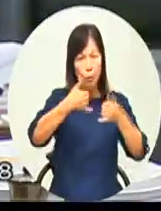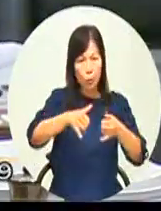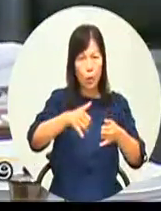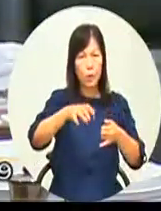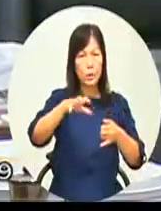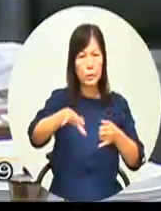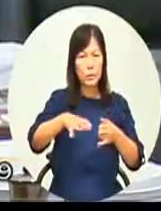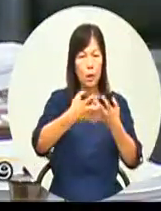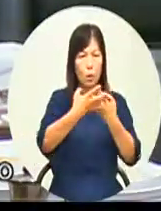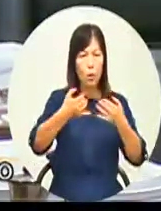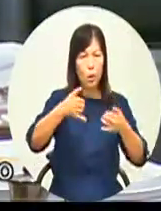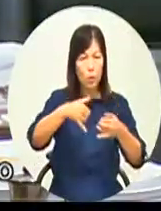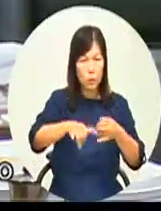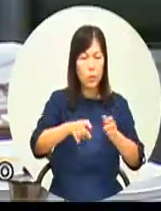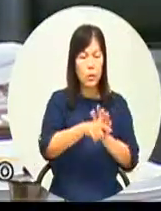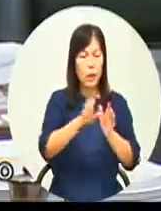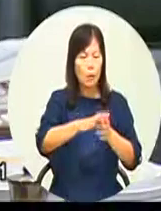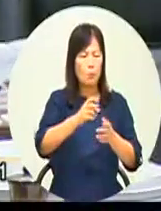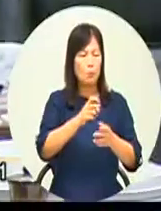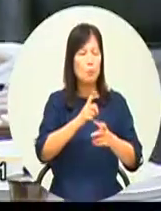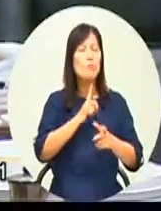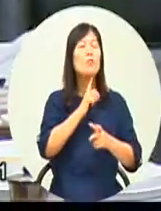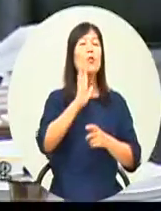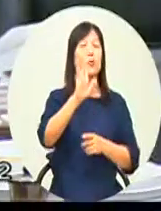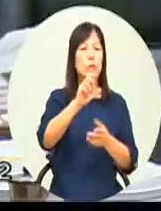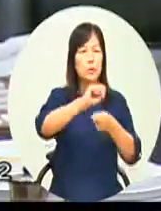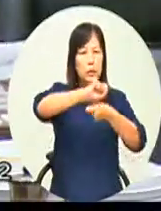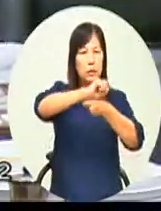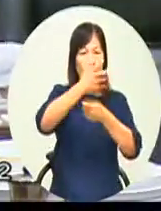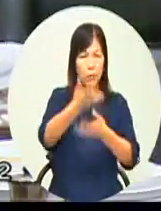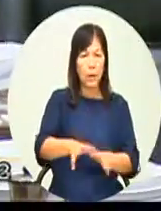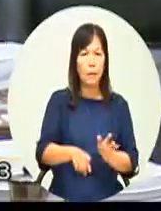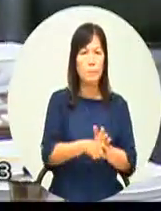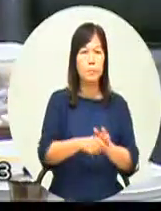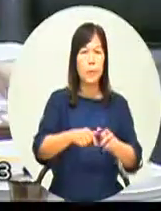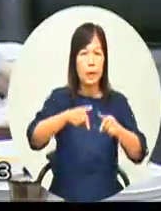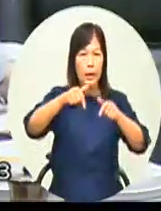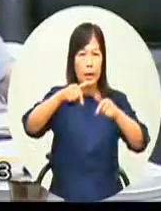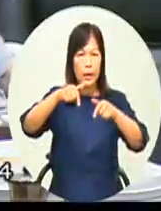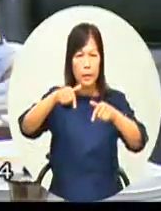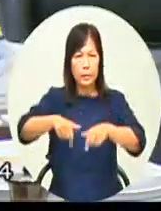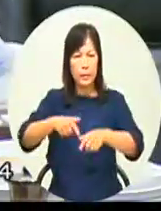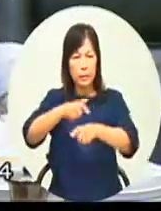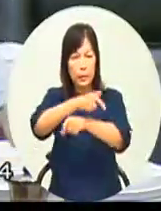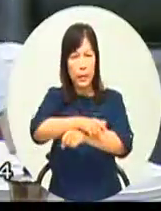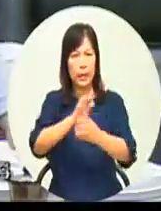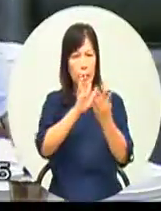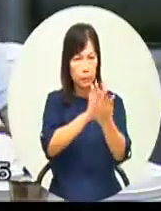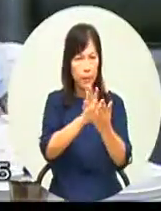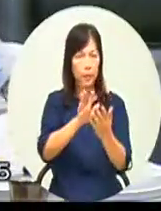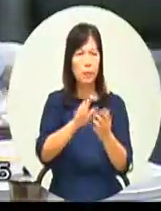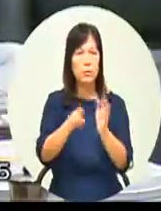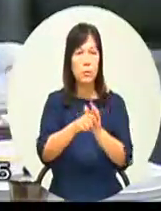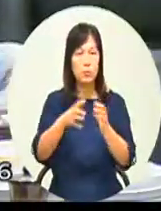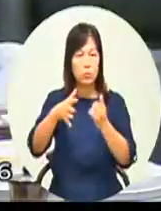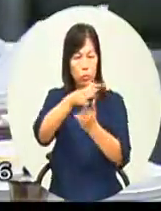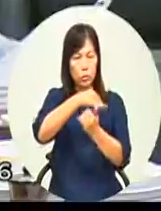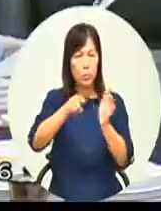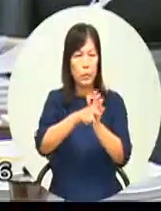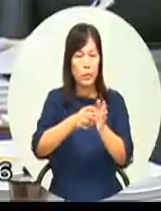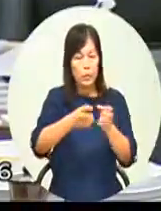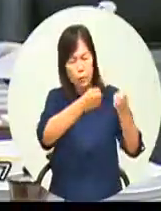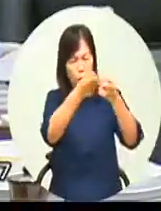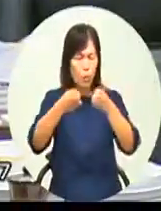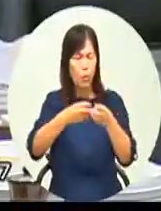更多的丰富一点。好，第二个部分，其实新南向都一直开始在全台湾各地在讨